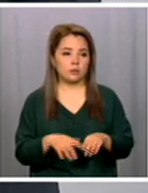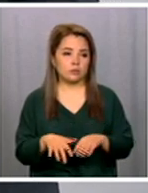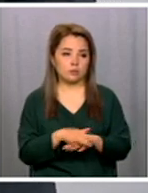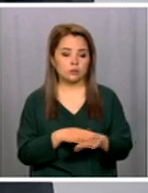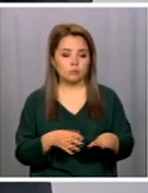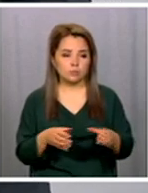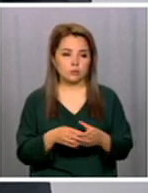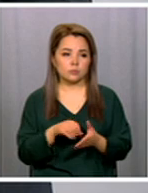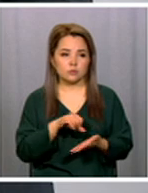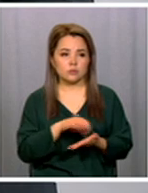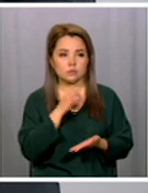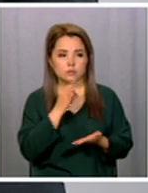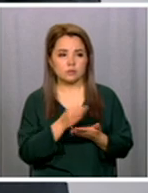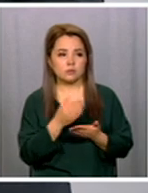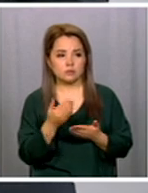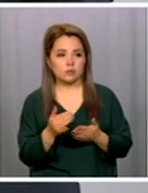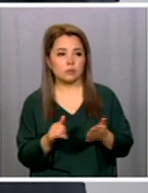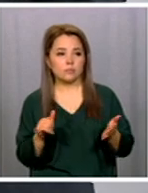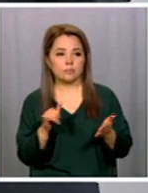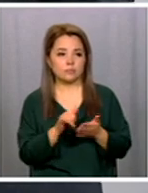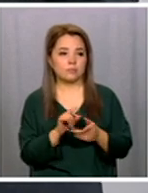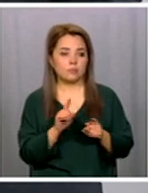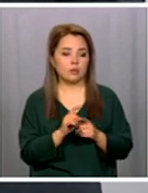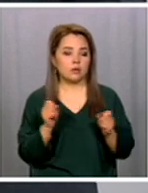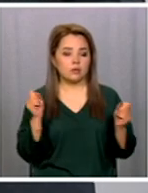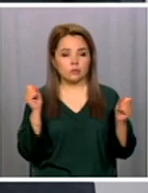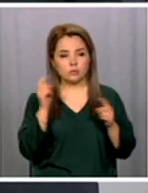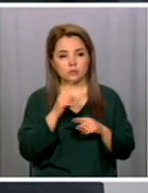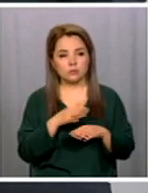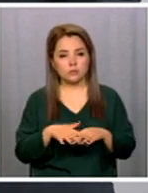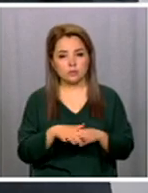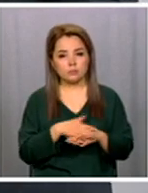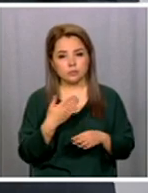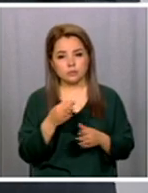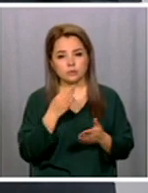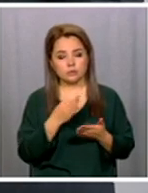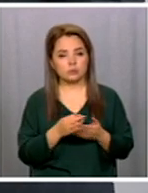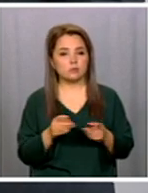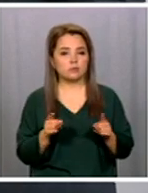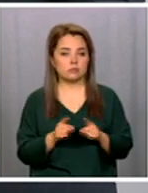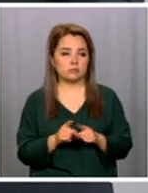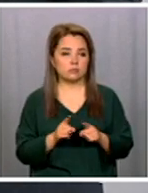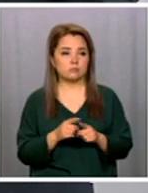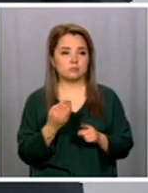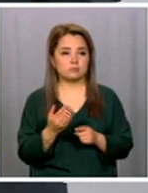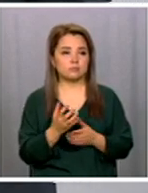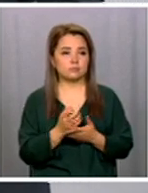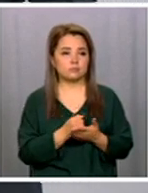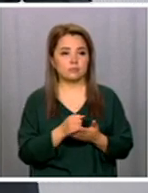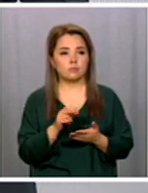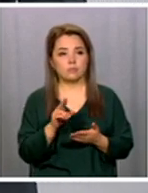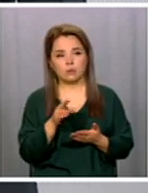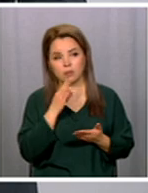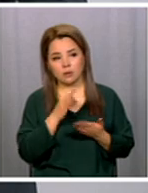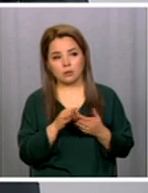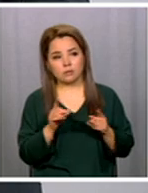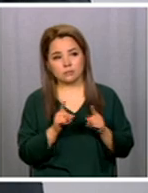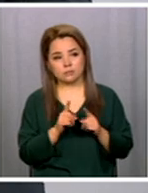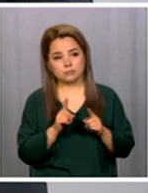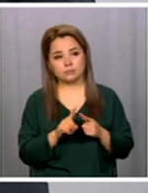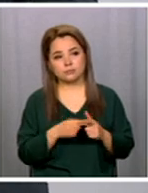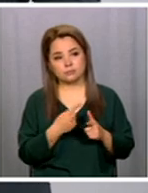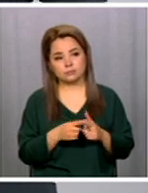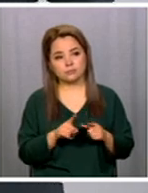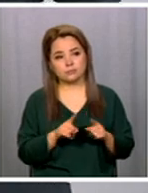бөліктерінің өзара орналасуы бойынша анықталатын энергия. Латынша потенция әлеует немесе